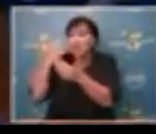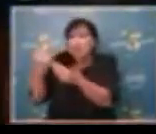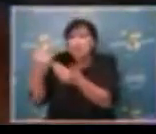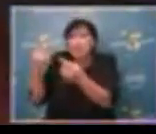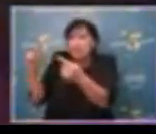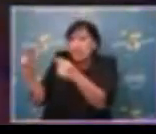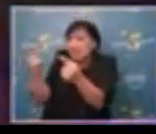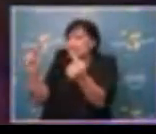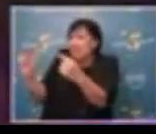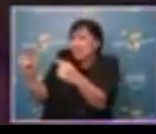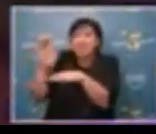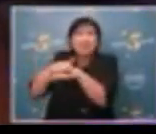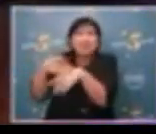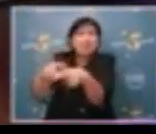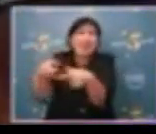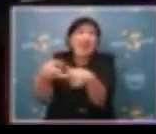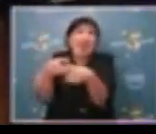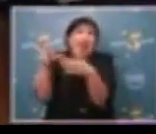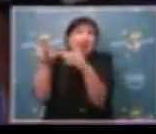paese.